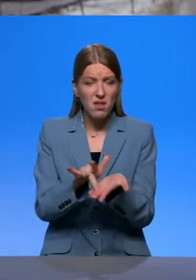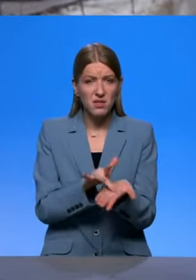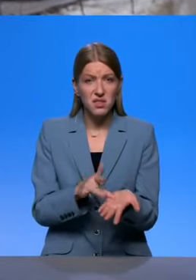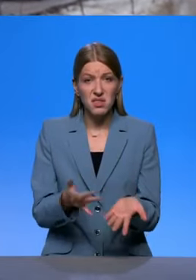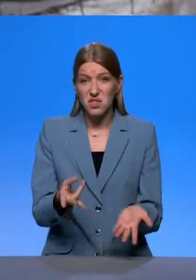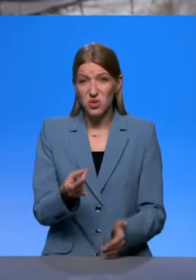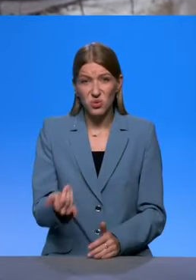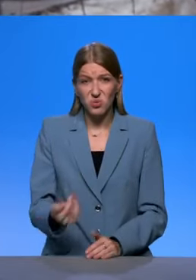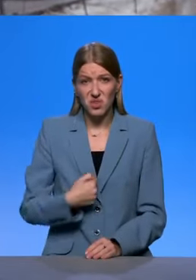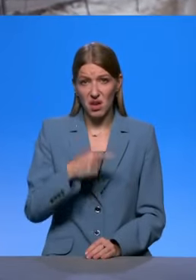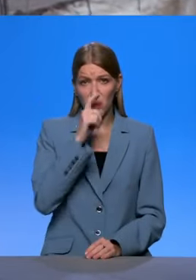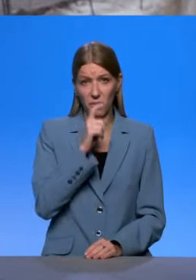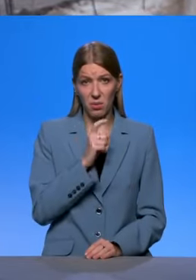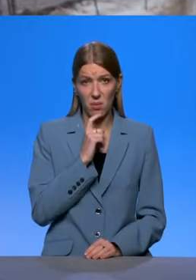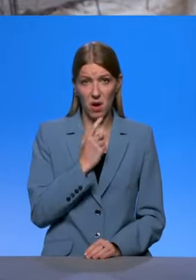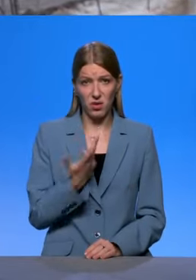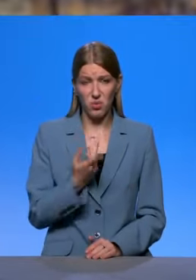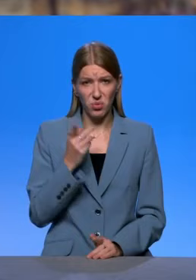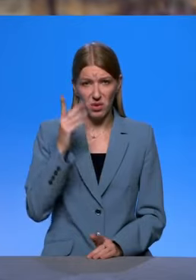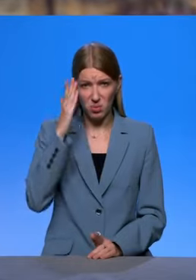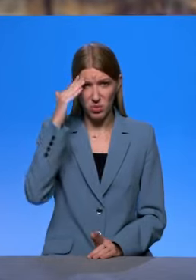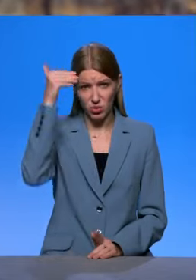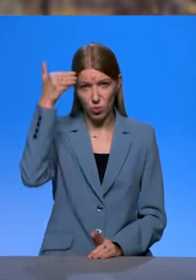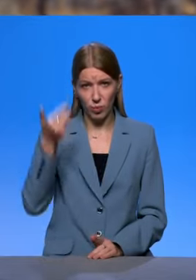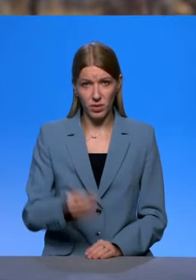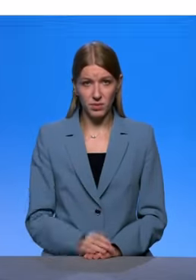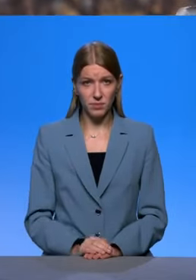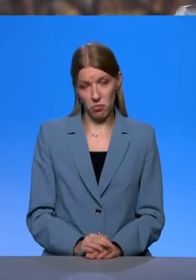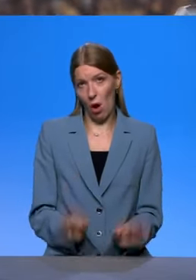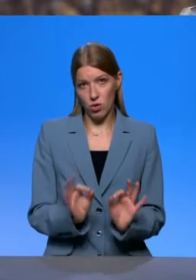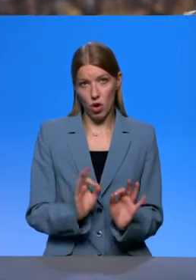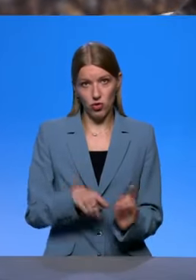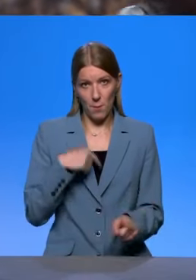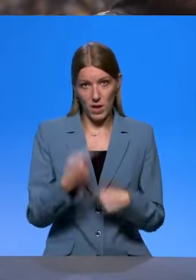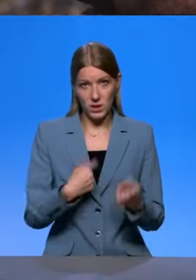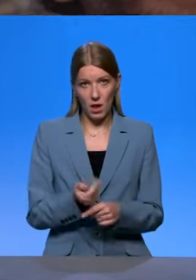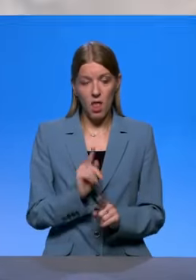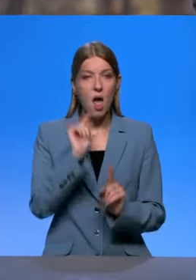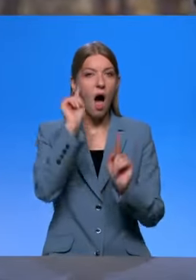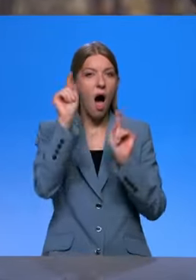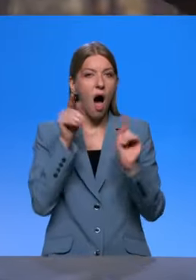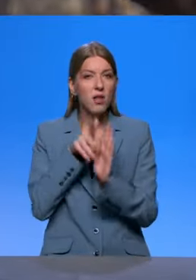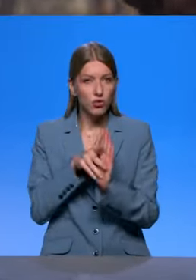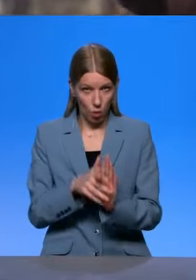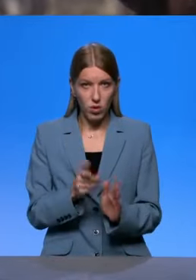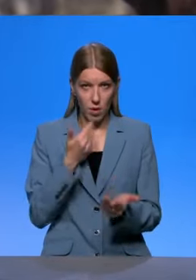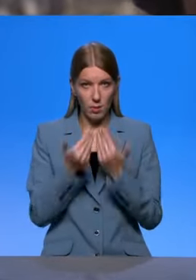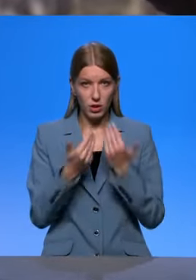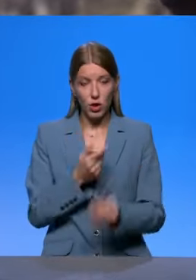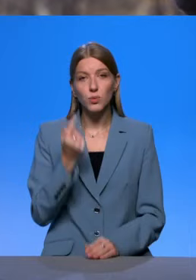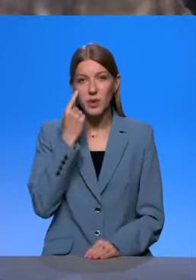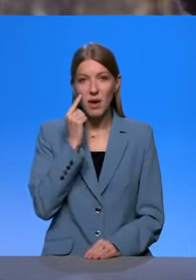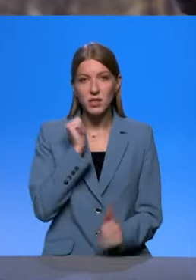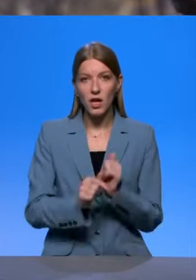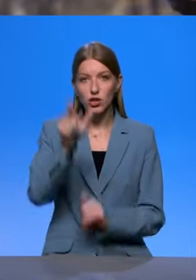ну я не понимаю, но это какое-то безумие. Конечно, постоянно. Ну, к астрологам обращаюсь частично. Понимаете, каждый человек на самом